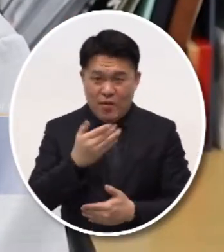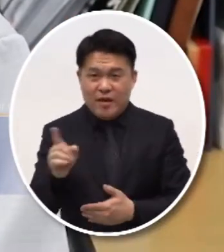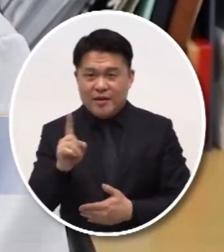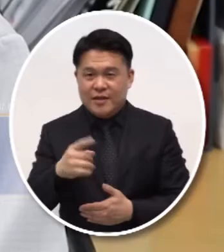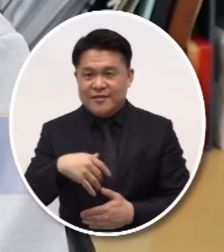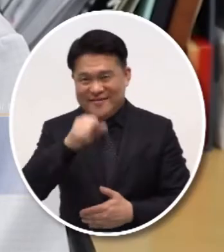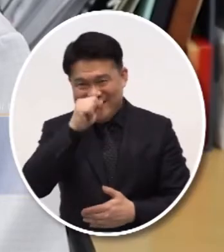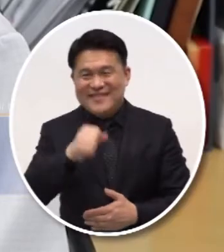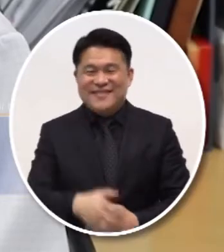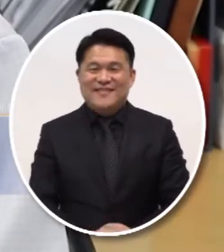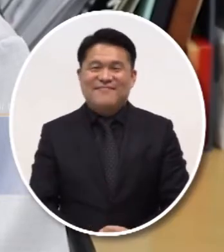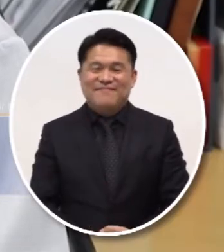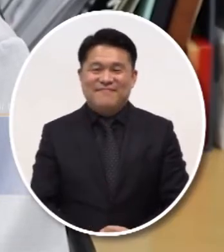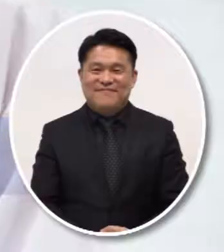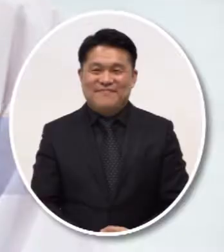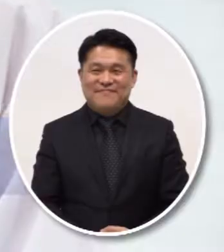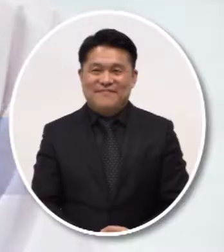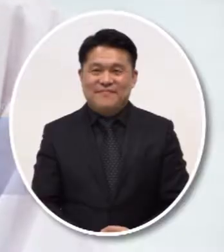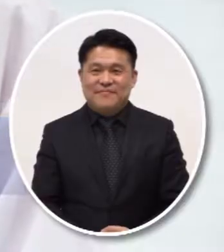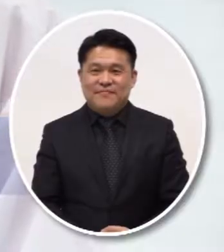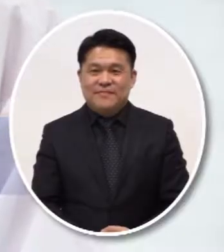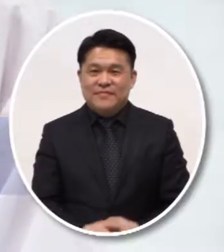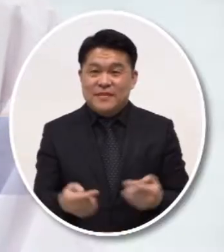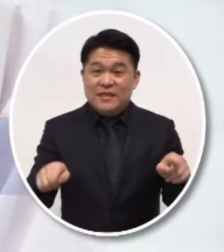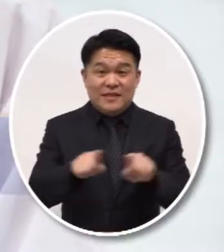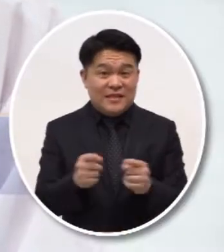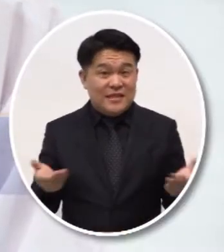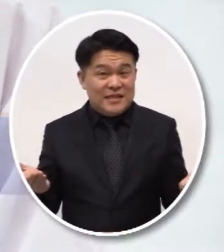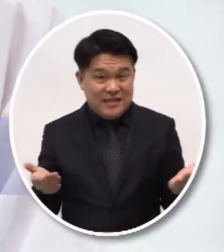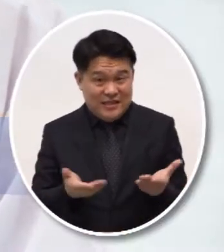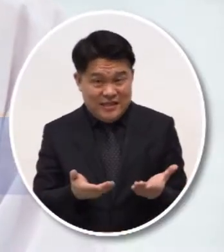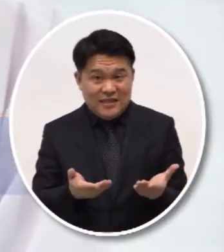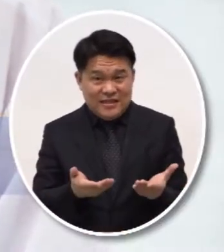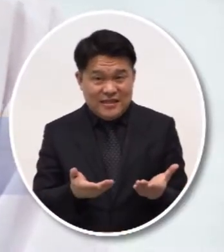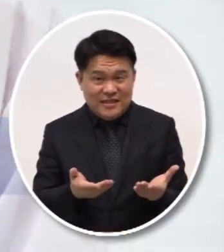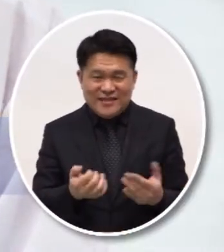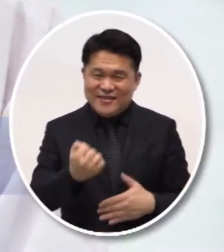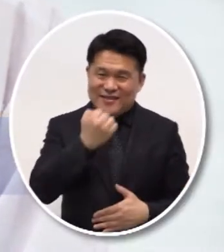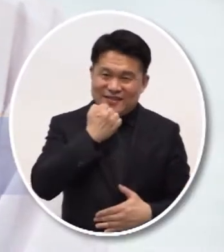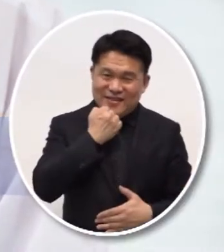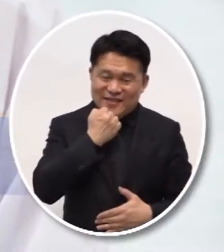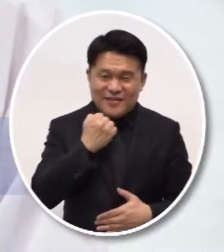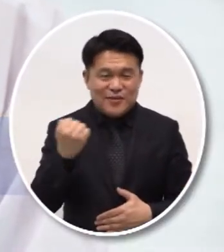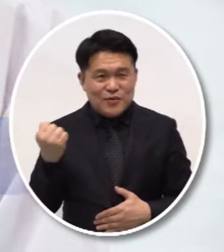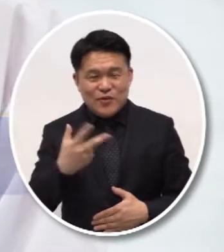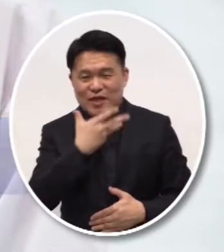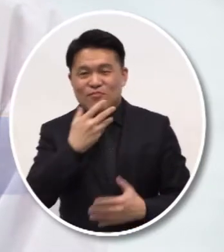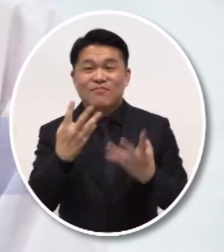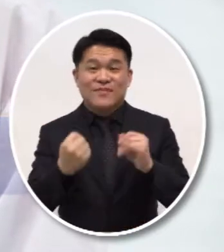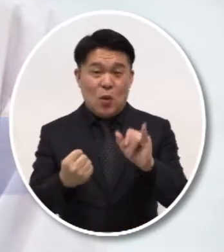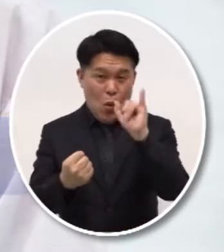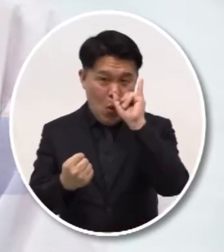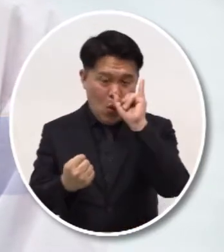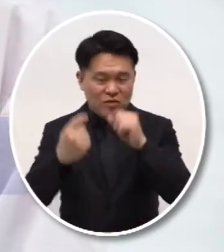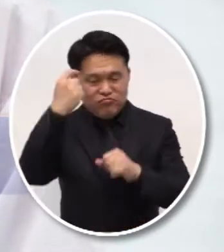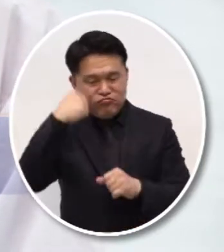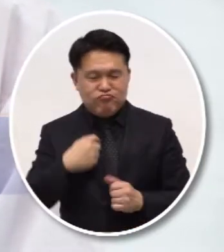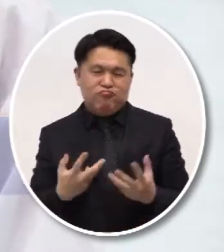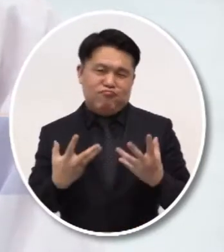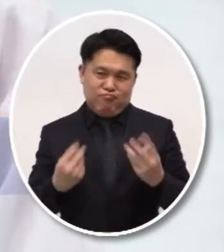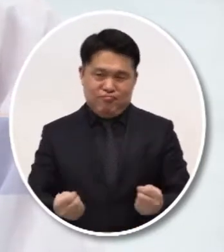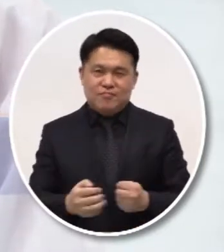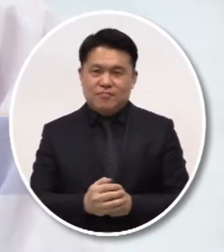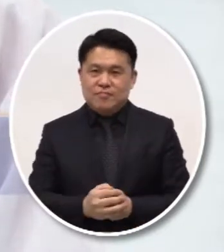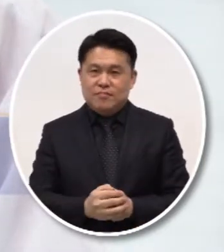있어서 좋은 것 같아요. 같이 일하면서 많은 웃음과 이렇게 행복을 진짜 이렇게 느끼는 게